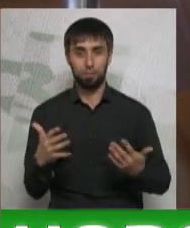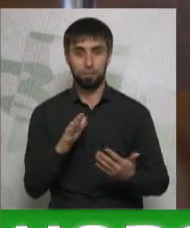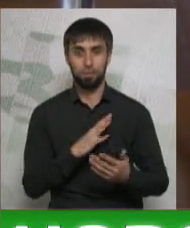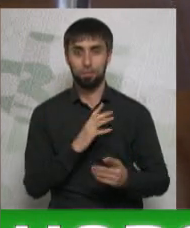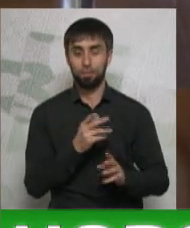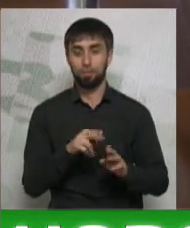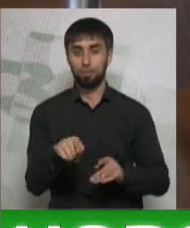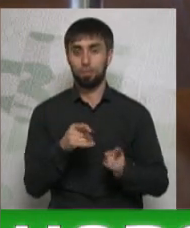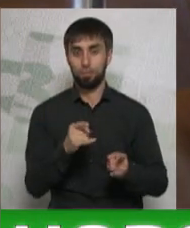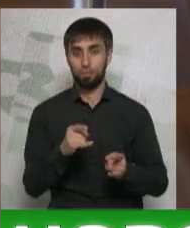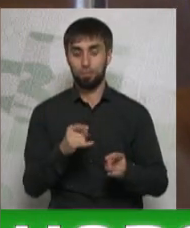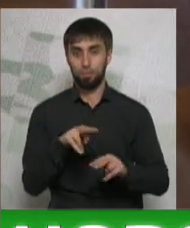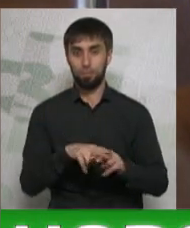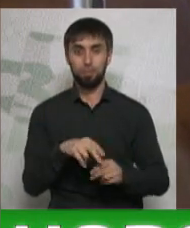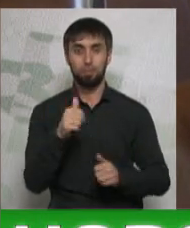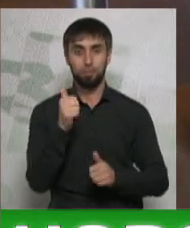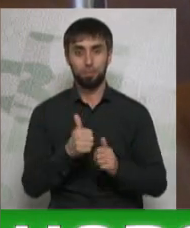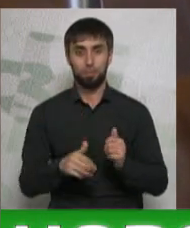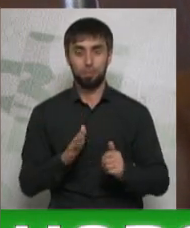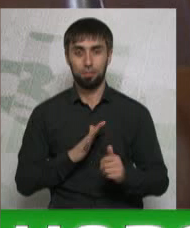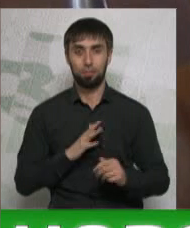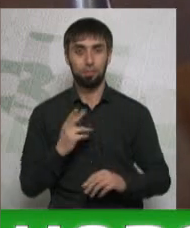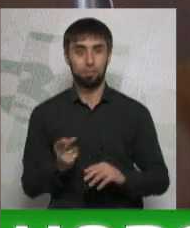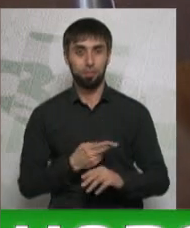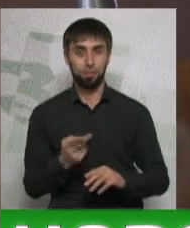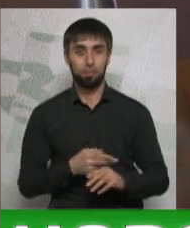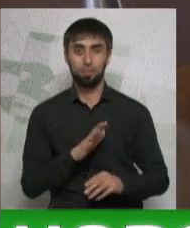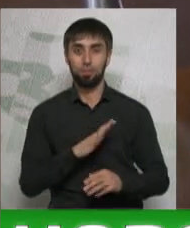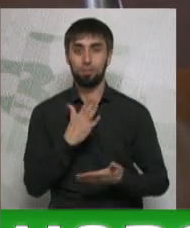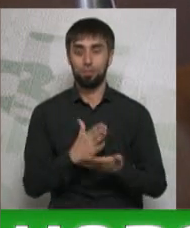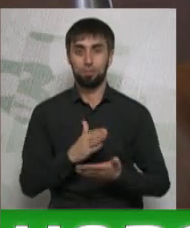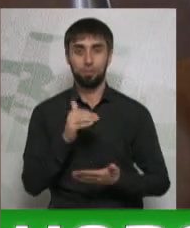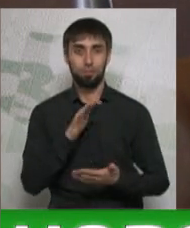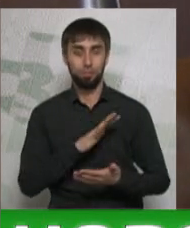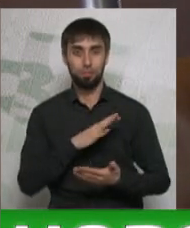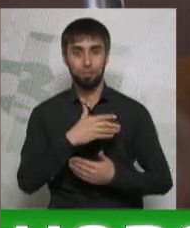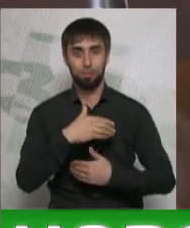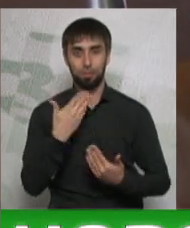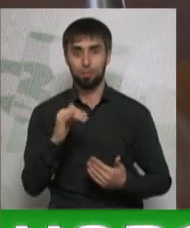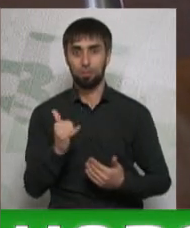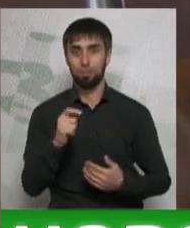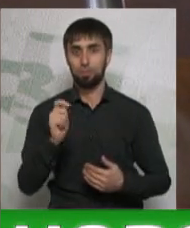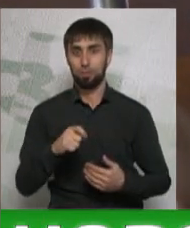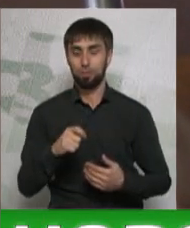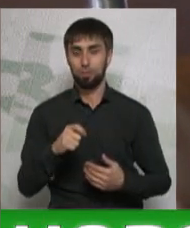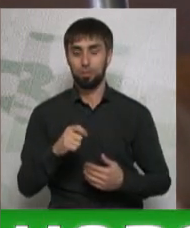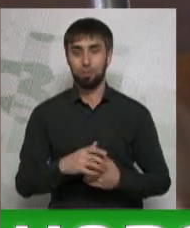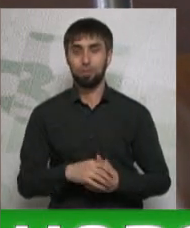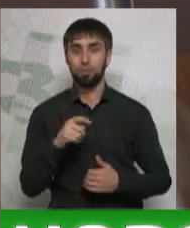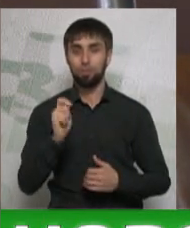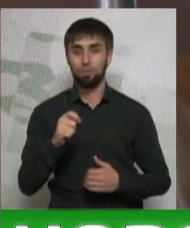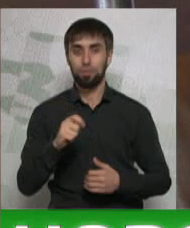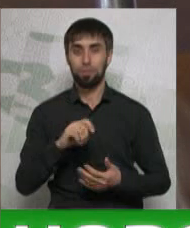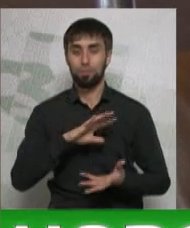Так, вот за автобусы постоянно перебой шоуз, а его шоуз, а его отец шоу. Субботу, воскресенье, кирин дин наш дихе, на